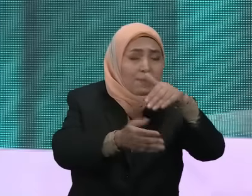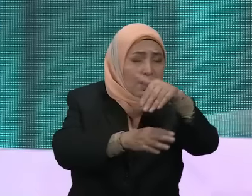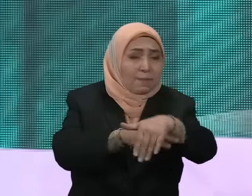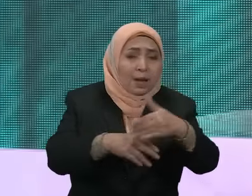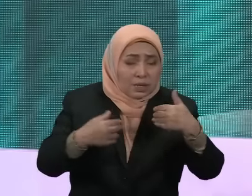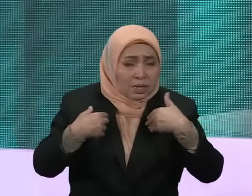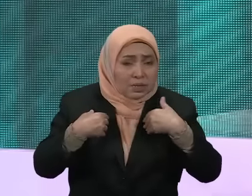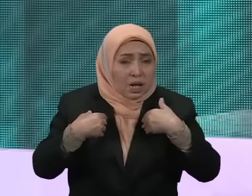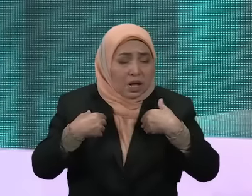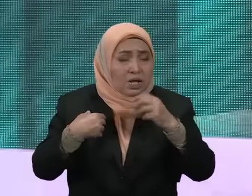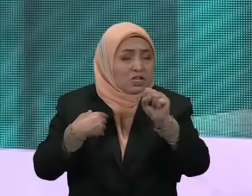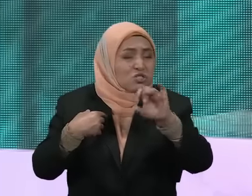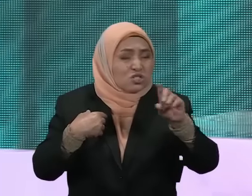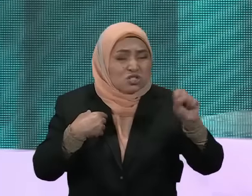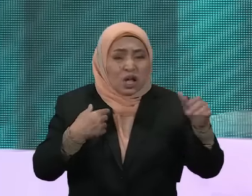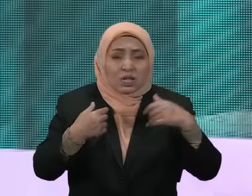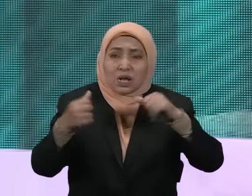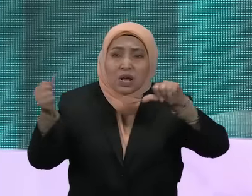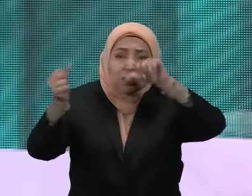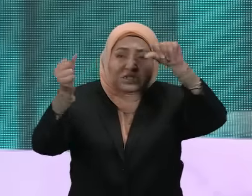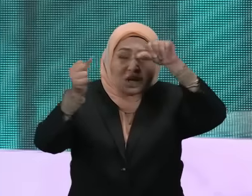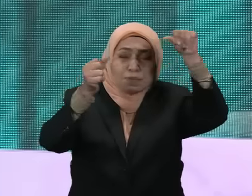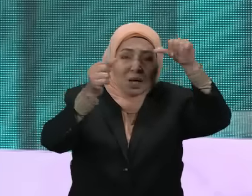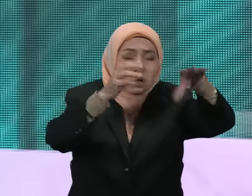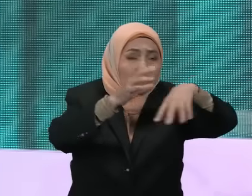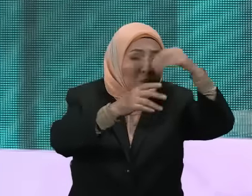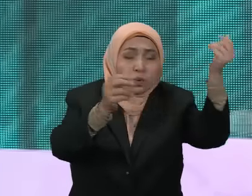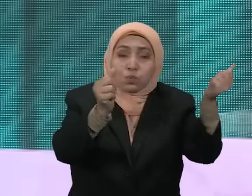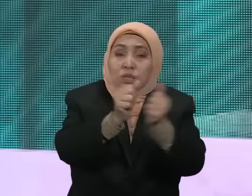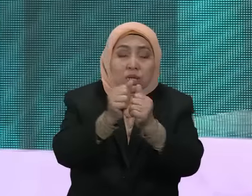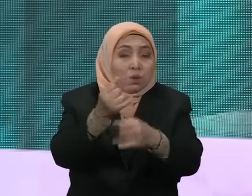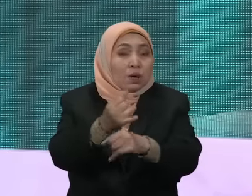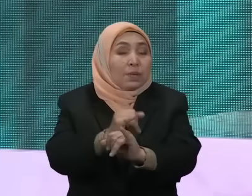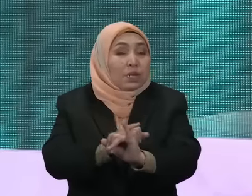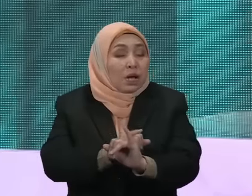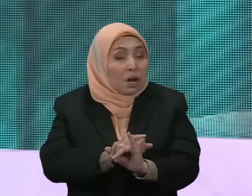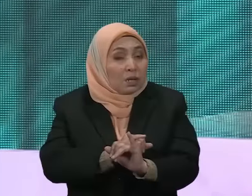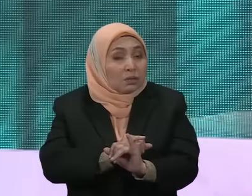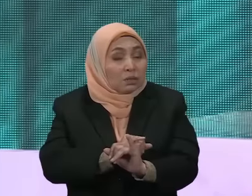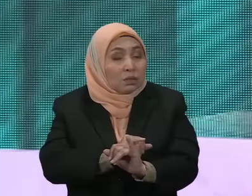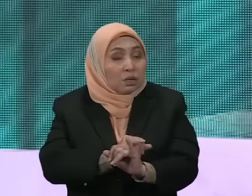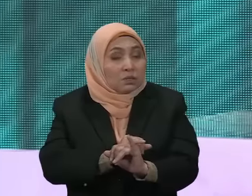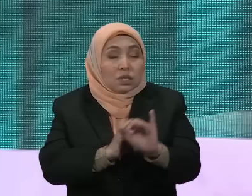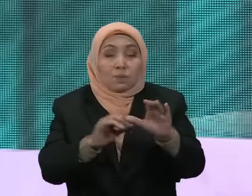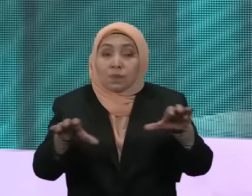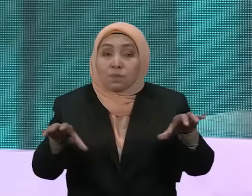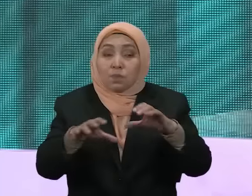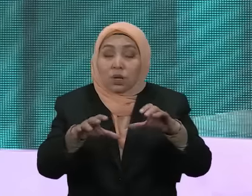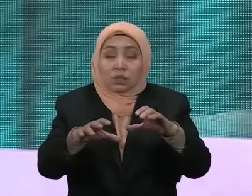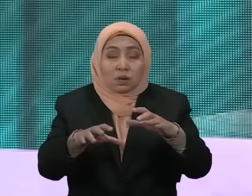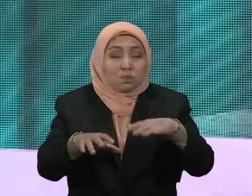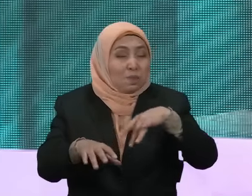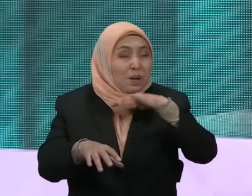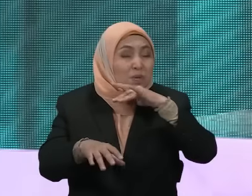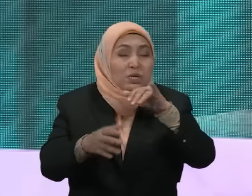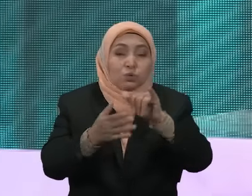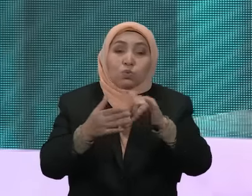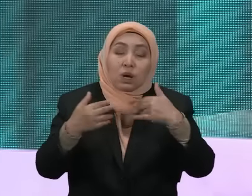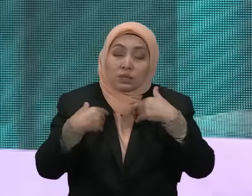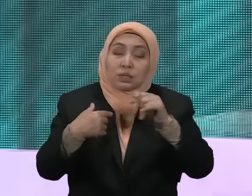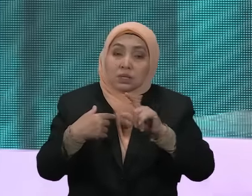tak sisa ataupun ada asap yang dikeluarkan tanpa kebenaran dengan yang membuatkan pencemaran. Maka itu